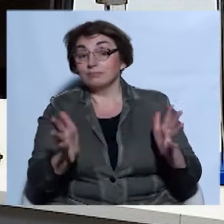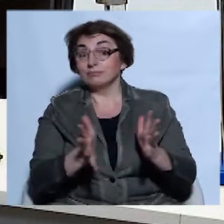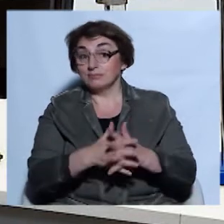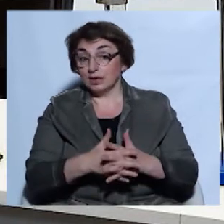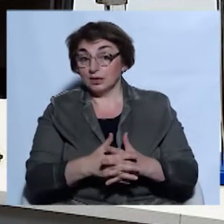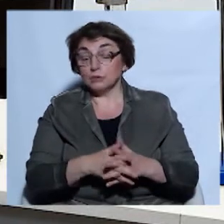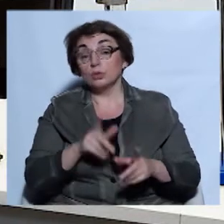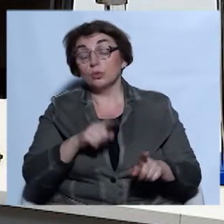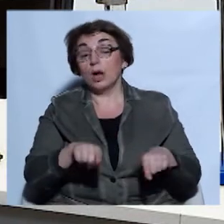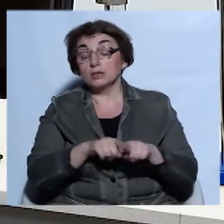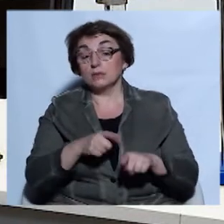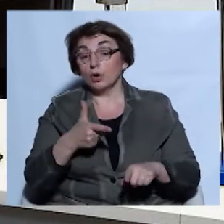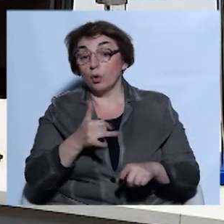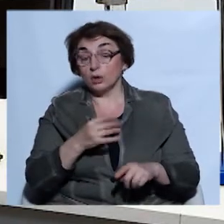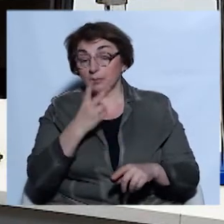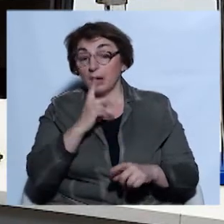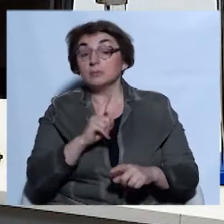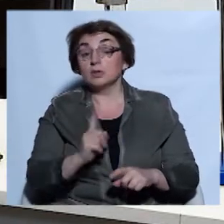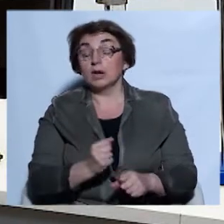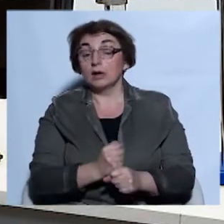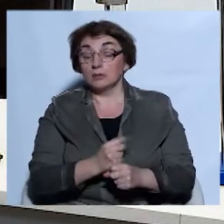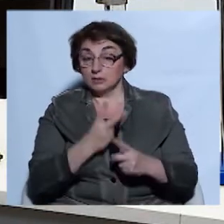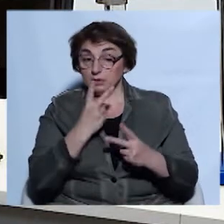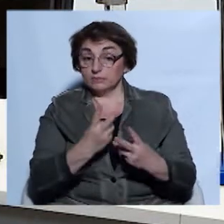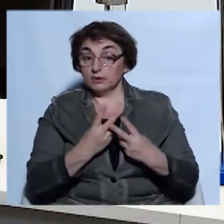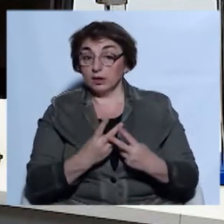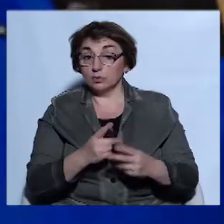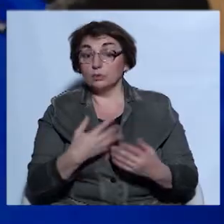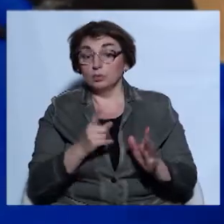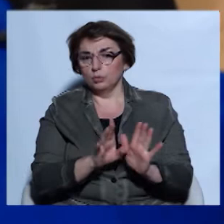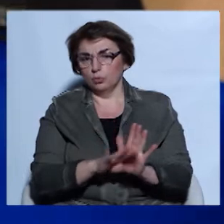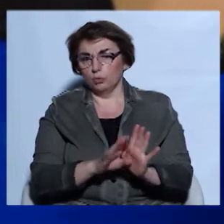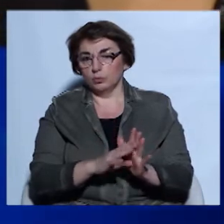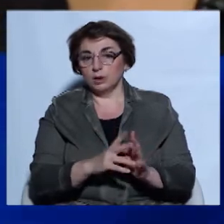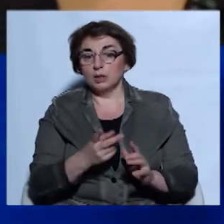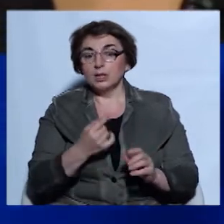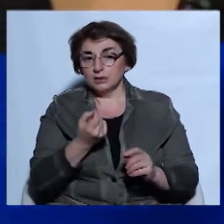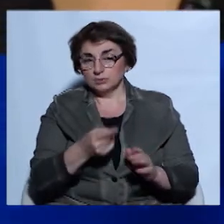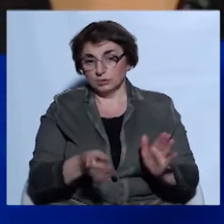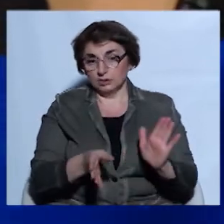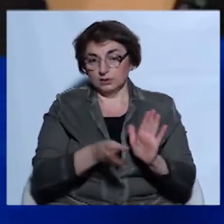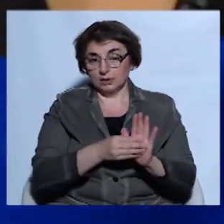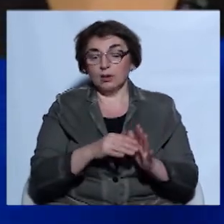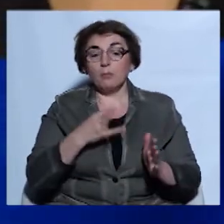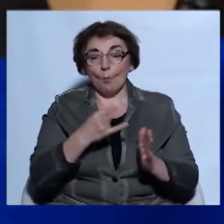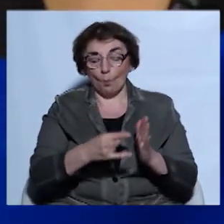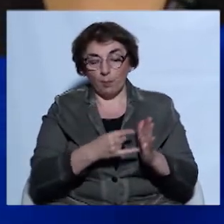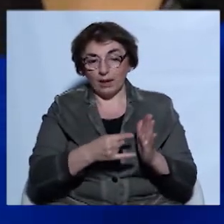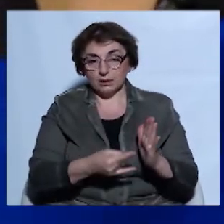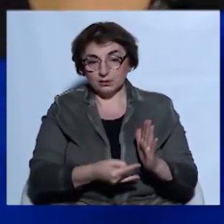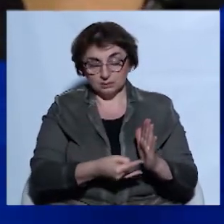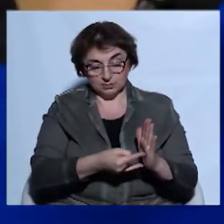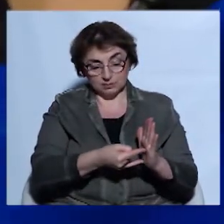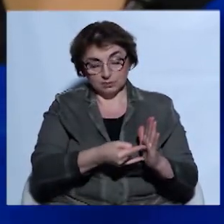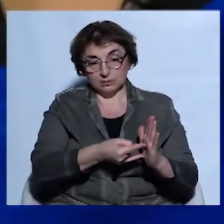გოგირდმაც შეინარჩუნა თუ არა თავისი თვისება. ამის საილუსტრაციოდ უბრალოდ მივიტანთ მაგნიტს